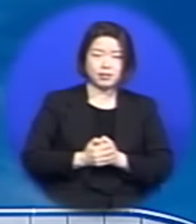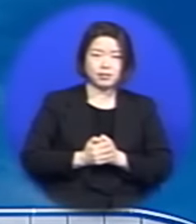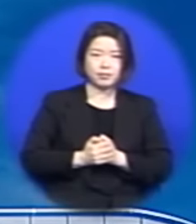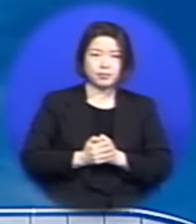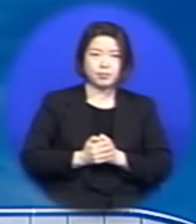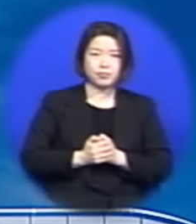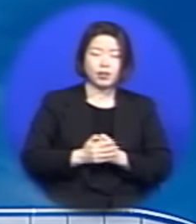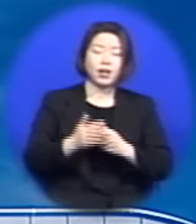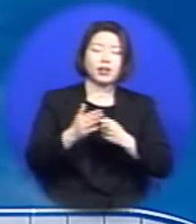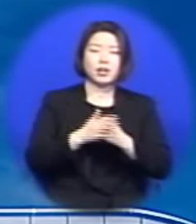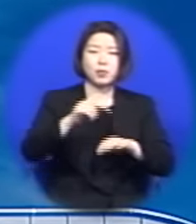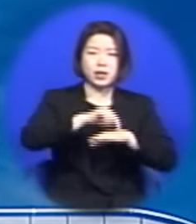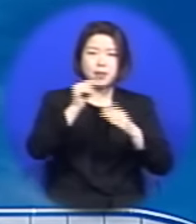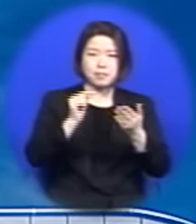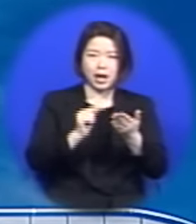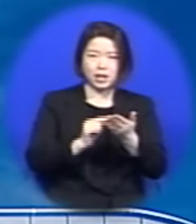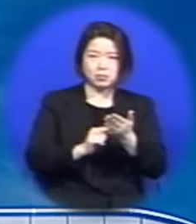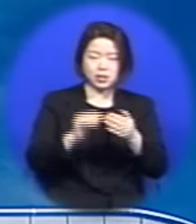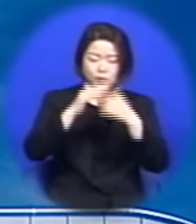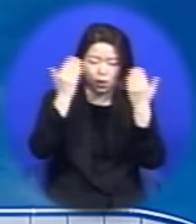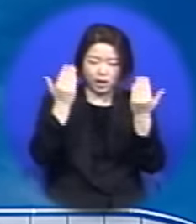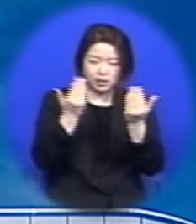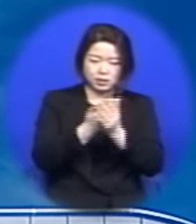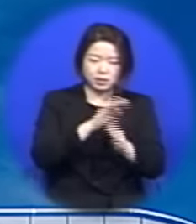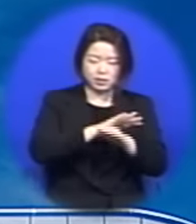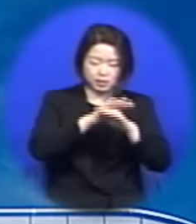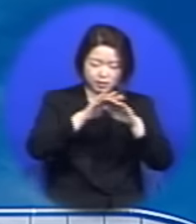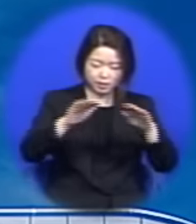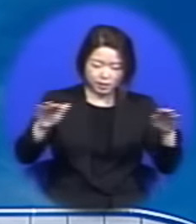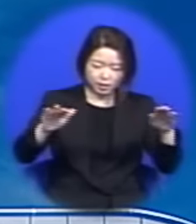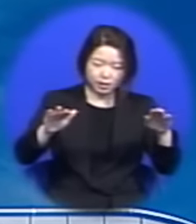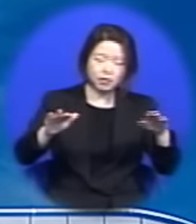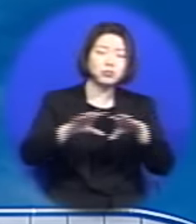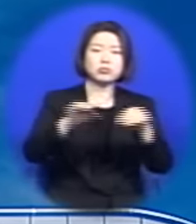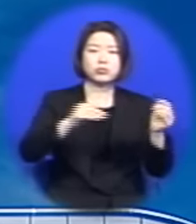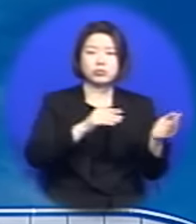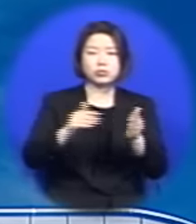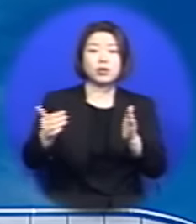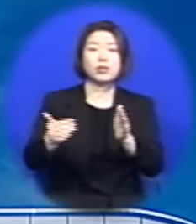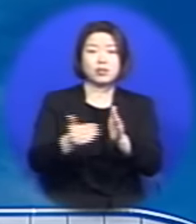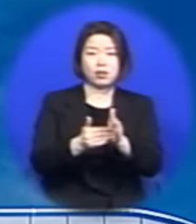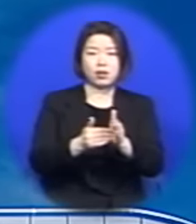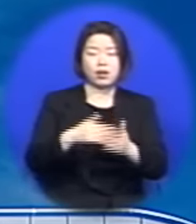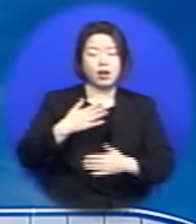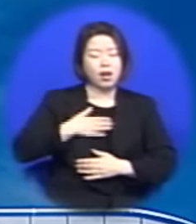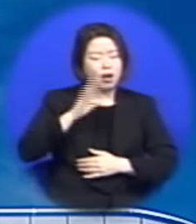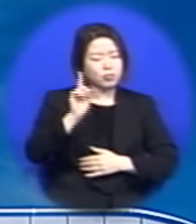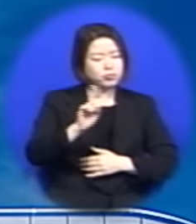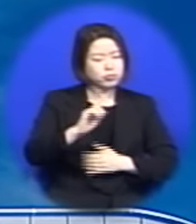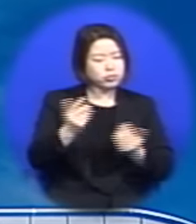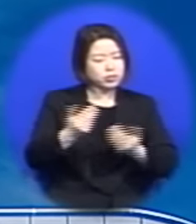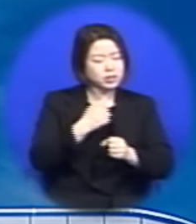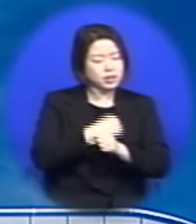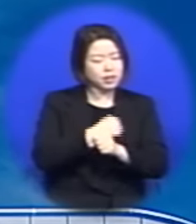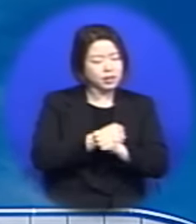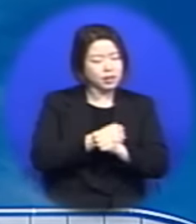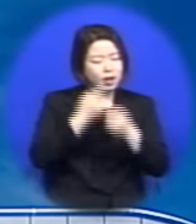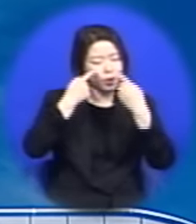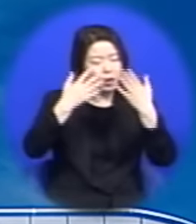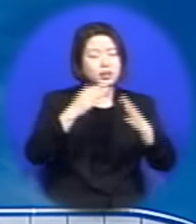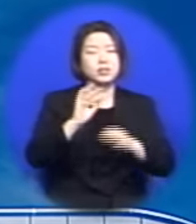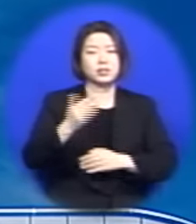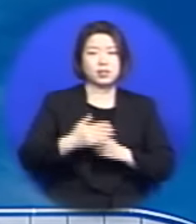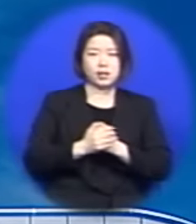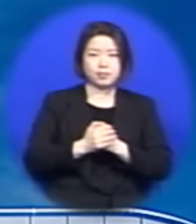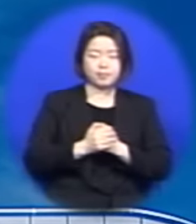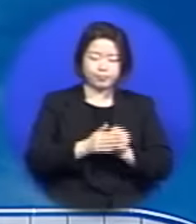그러니까 마음이 확 정리가 되더라 내가 어떻게 해야 될까가 너무 명확해 지더라 그래서 정리된